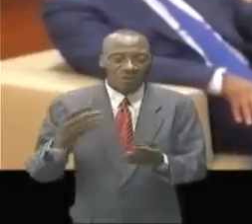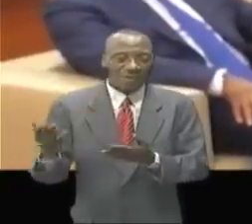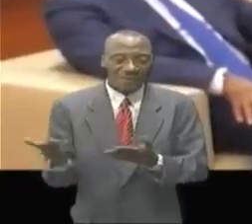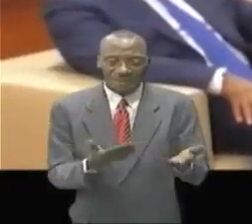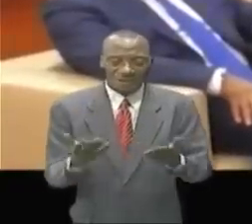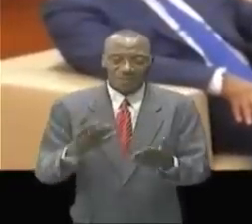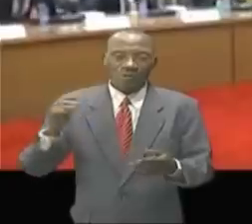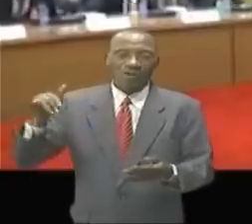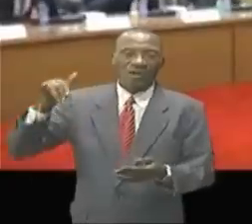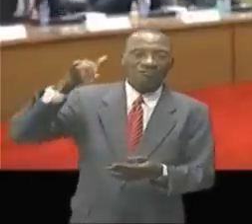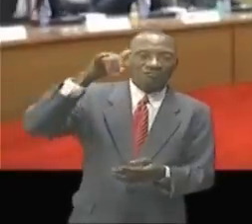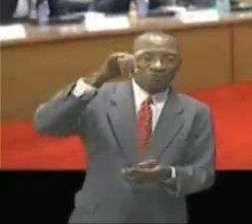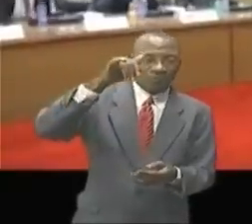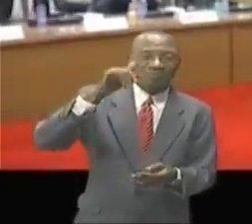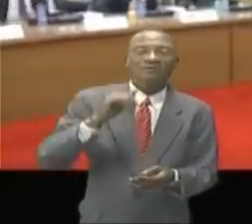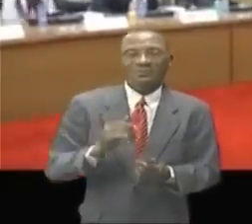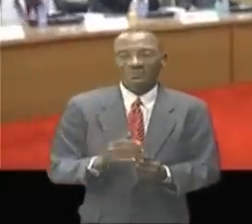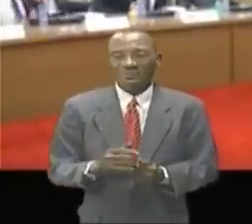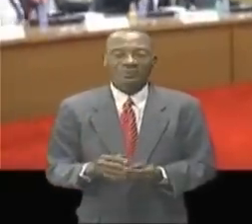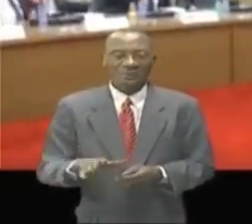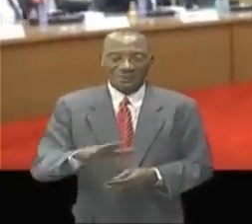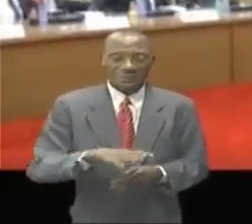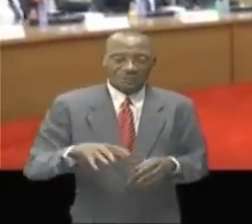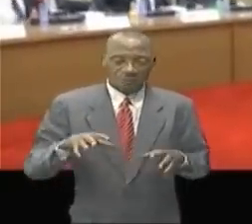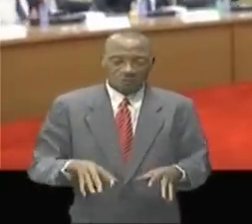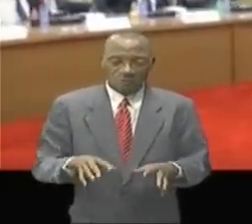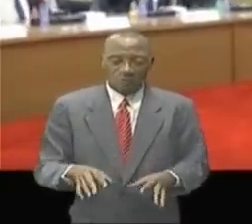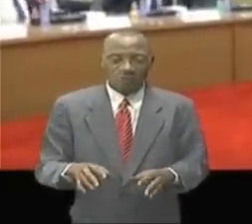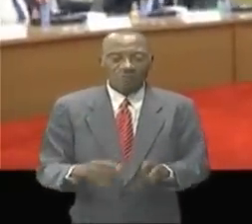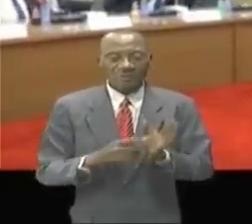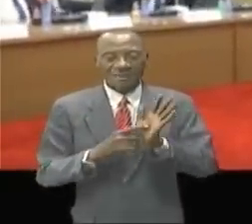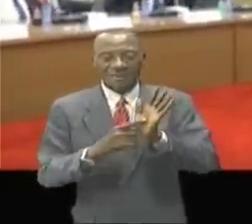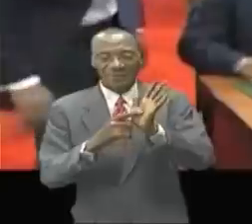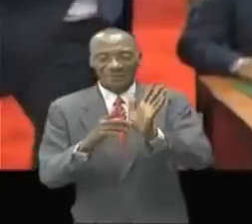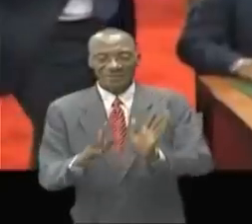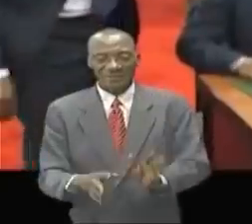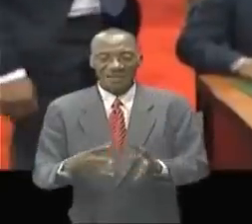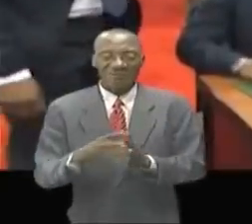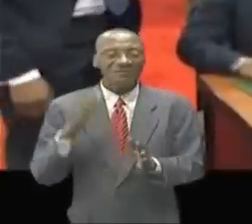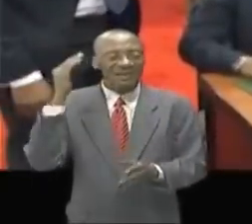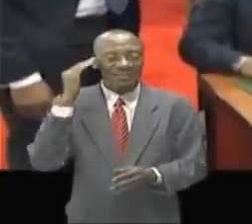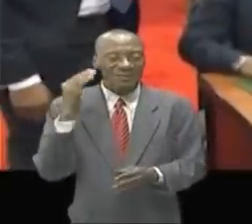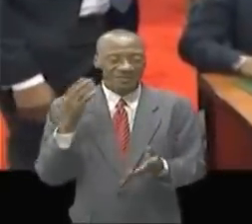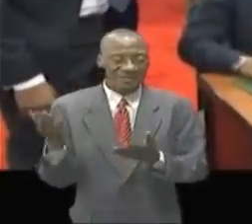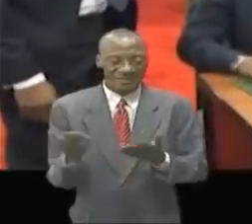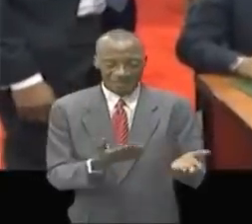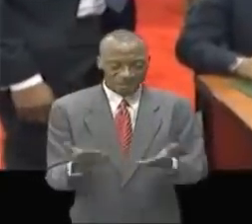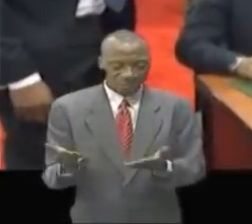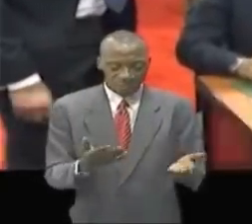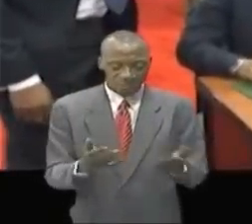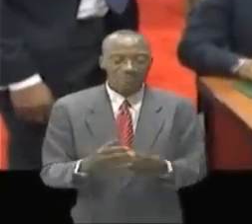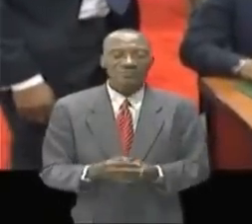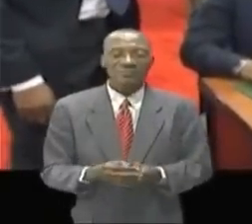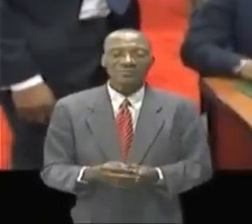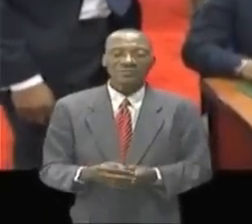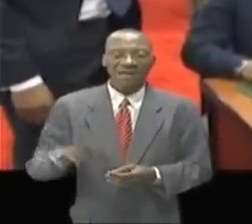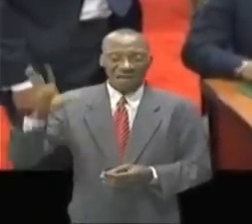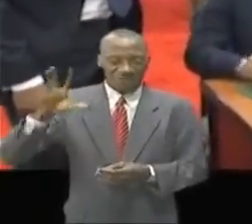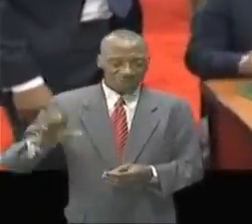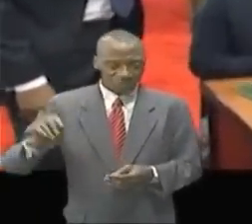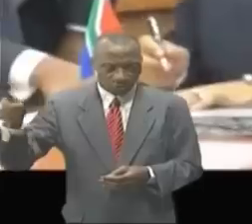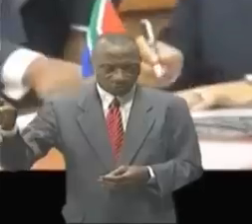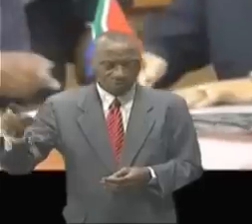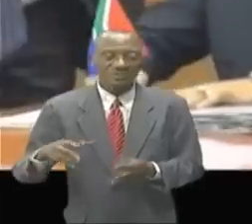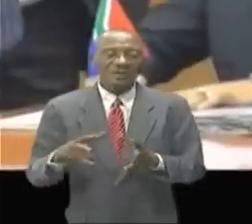aériens. La République démocratique du Congo, représentée par le ministre des Transports Chérubin Okende et la partie sud-africaine par